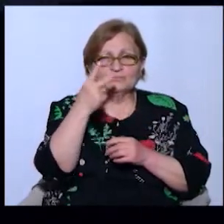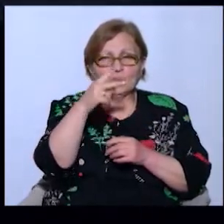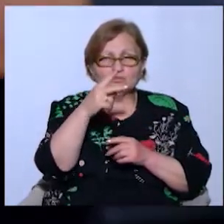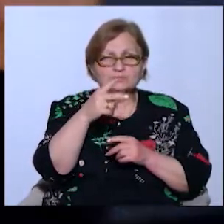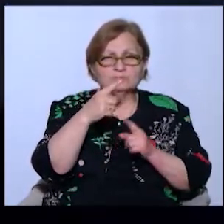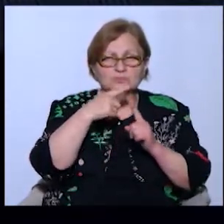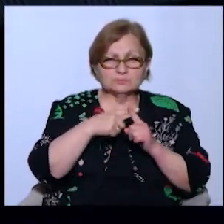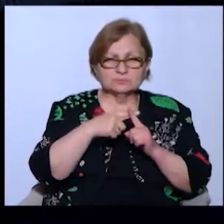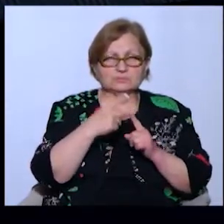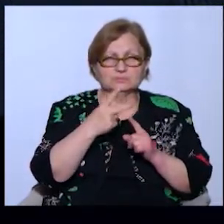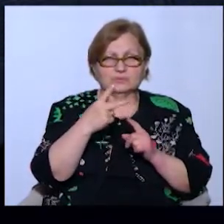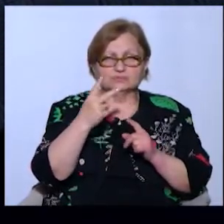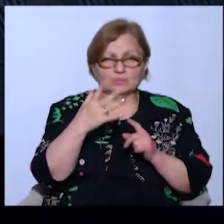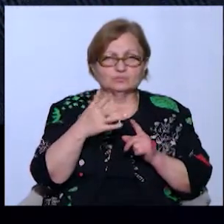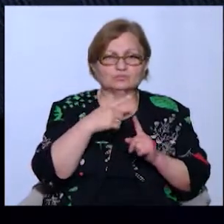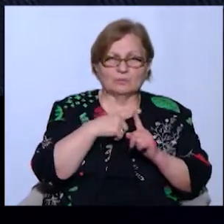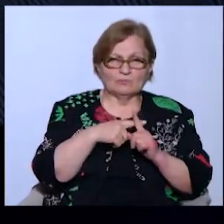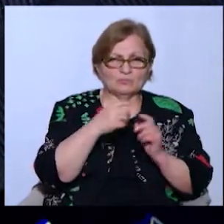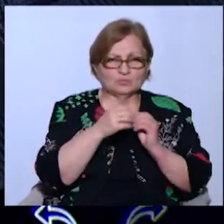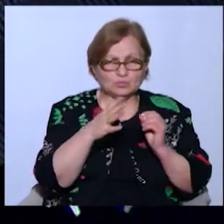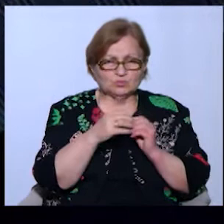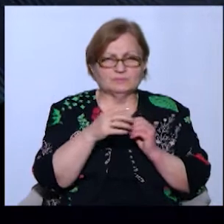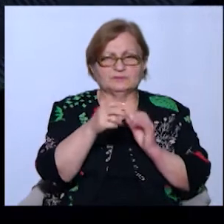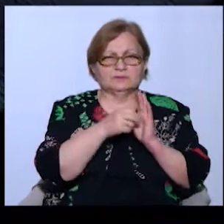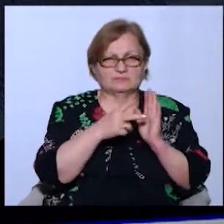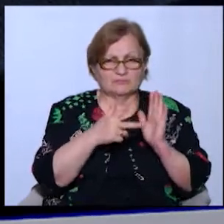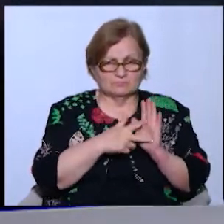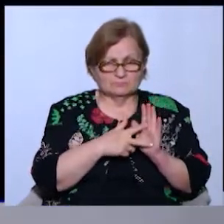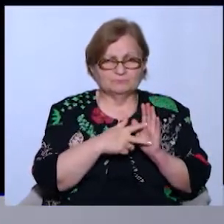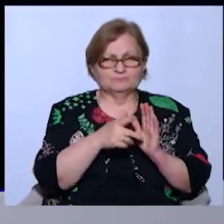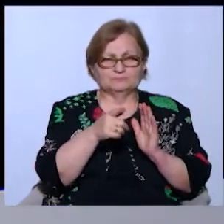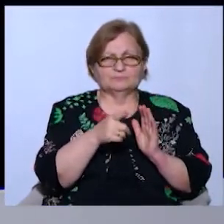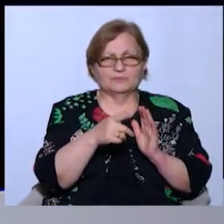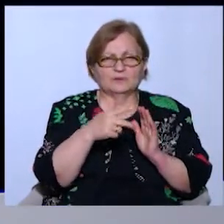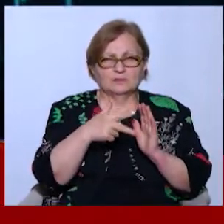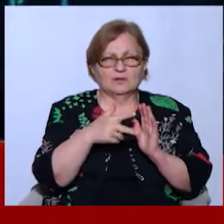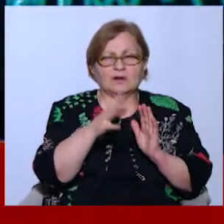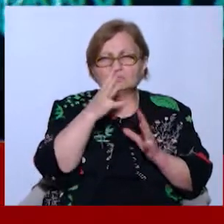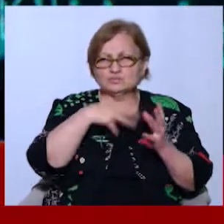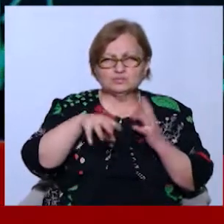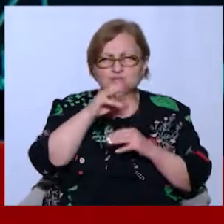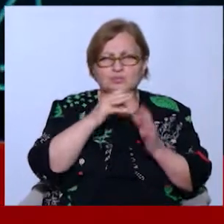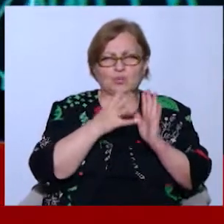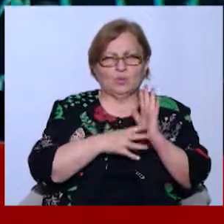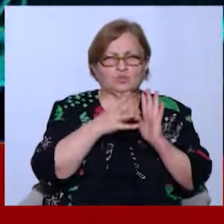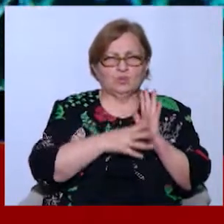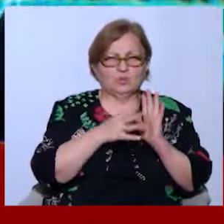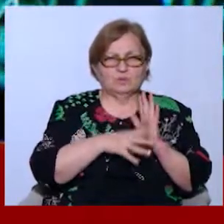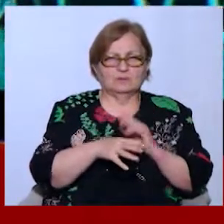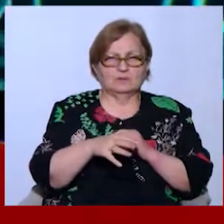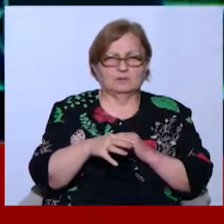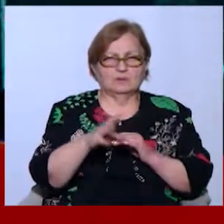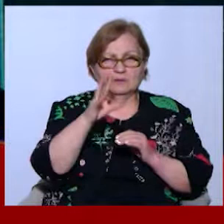25, ესე იგი 45 + 5 60, 60 და 30 90, ხო? რადგან სულ